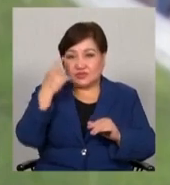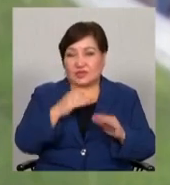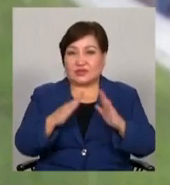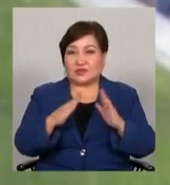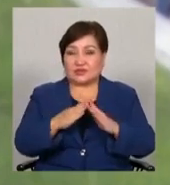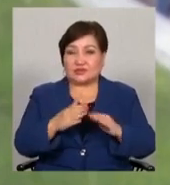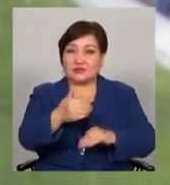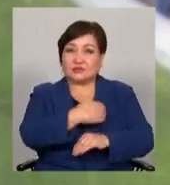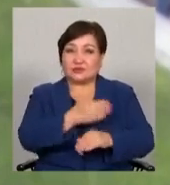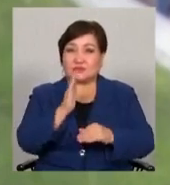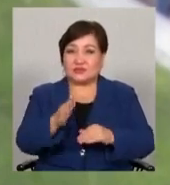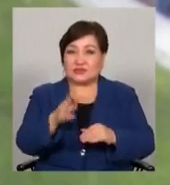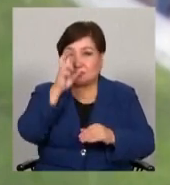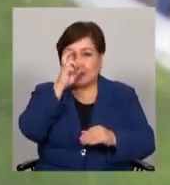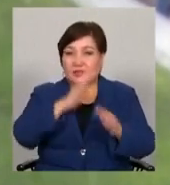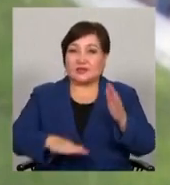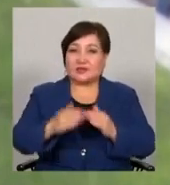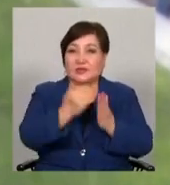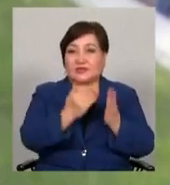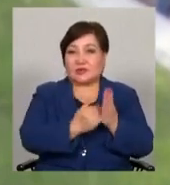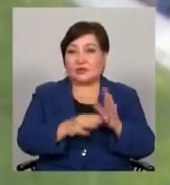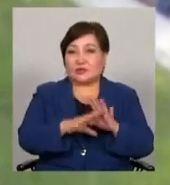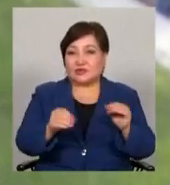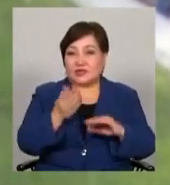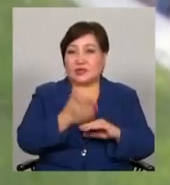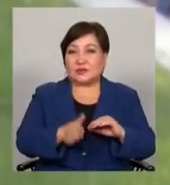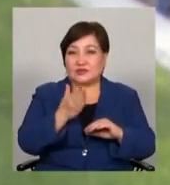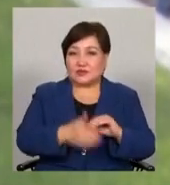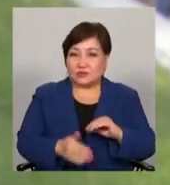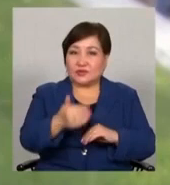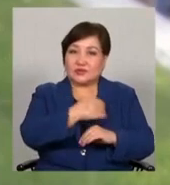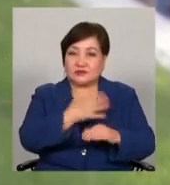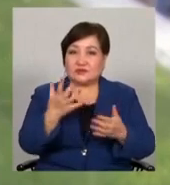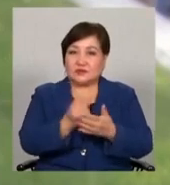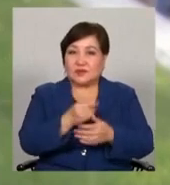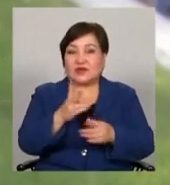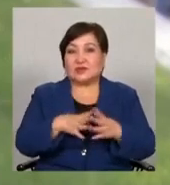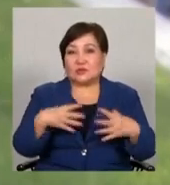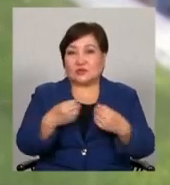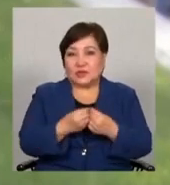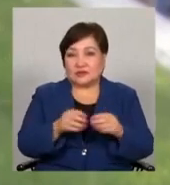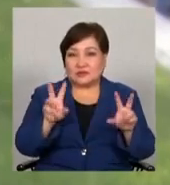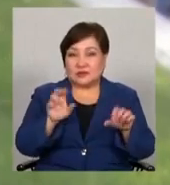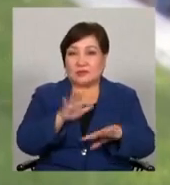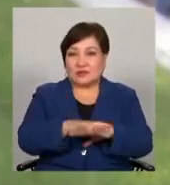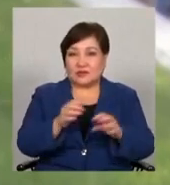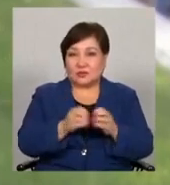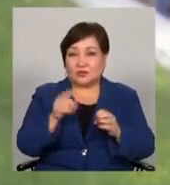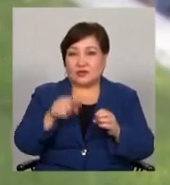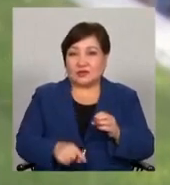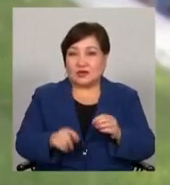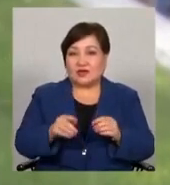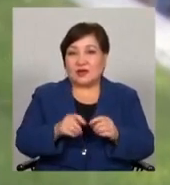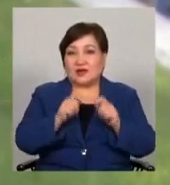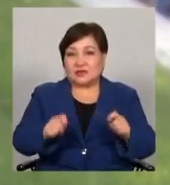тіпті мемлекеттік бағдарлама бойынша ипотека рәсімдеуді де мақсат етіпті. Алайда отбасы банкінде 10 мың теңге салып ашқан шотының өзі